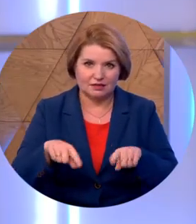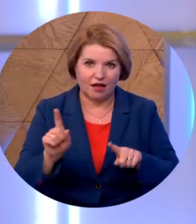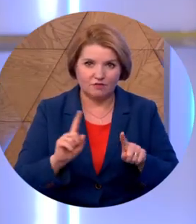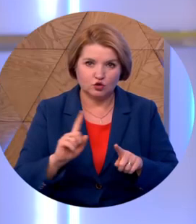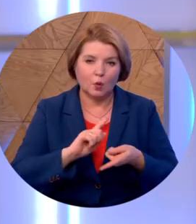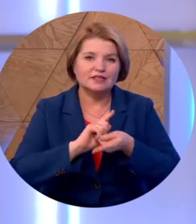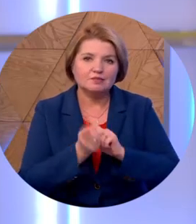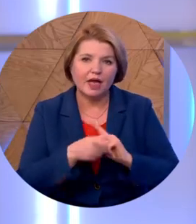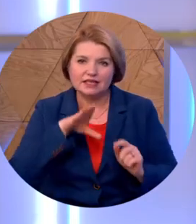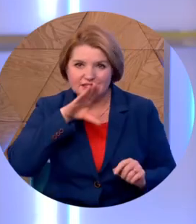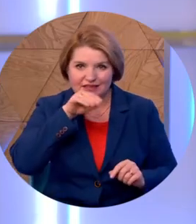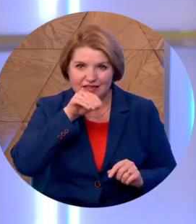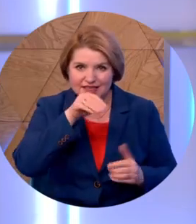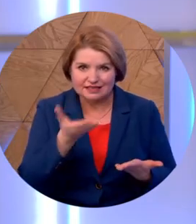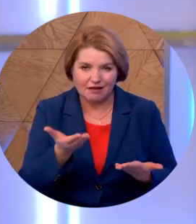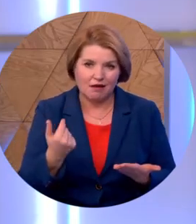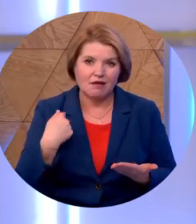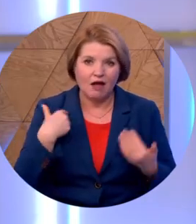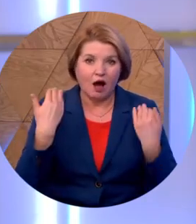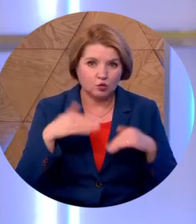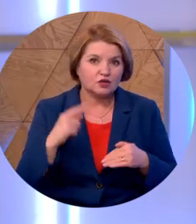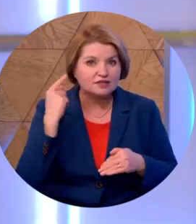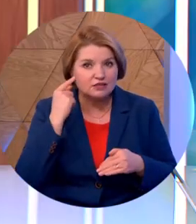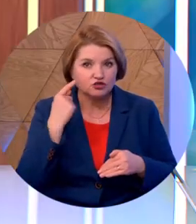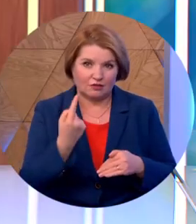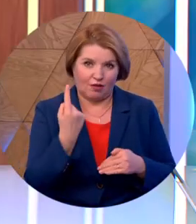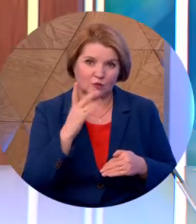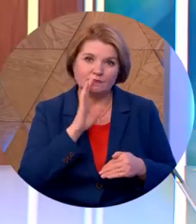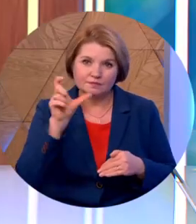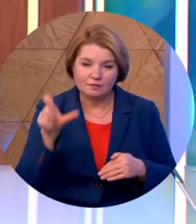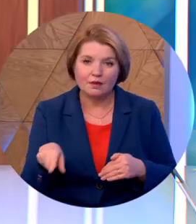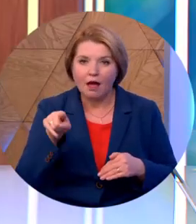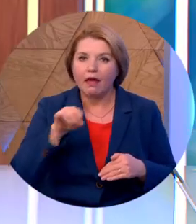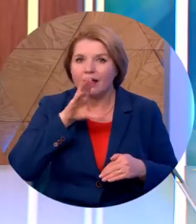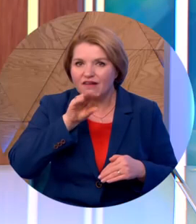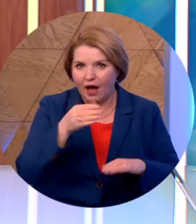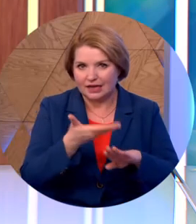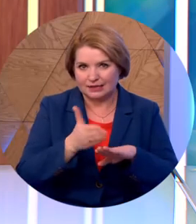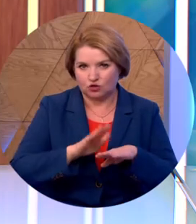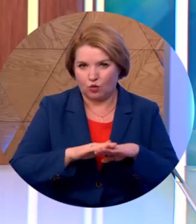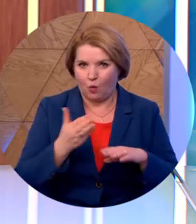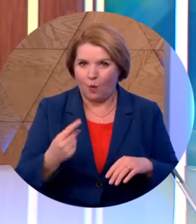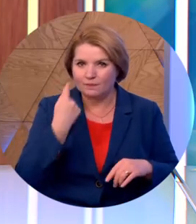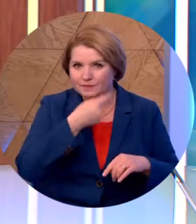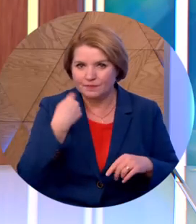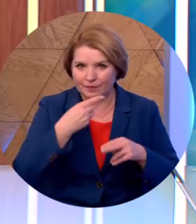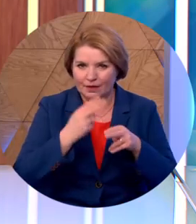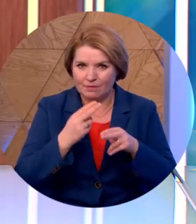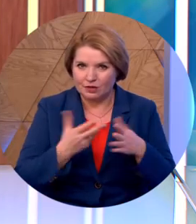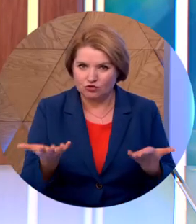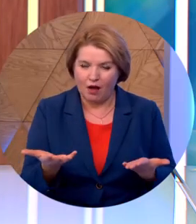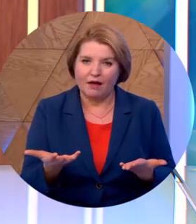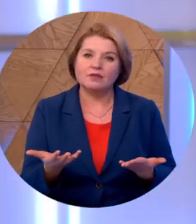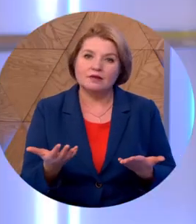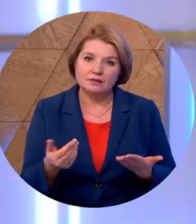дикция я почему так прислушивался к тому как наша пациентка говорит Потому что как правило и говорить тяжело мимика если кому-то интересно Посмотрите замечательный